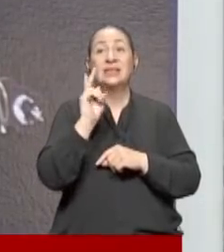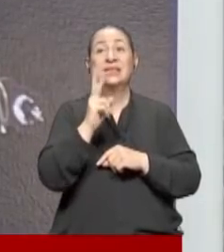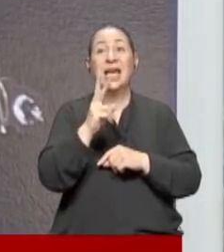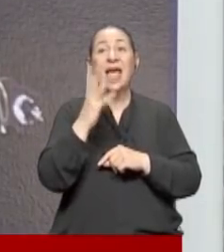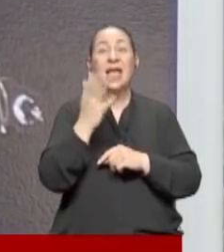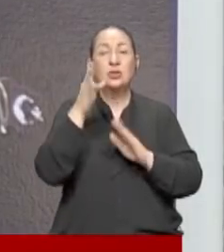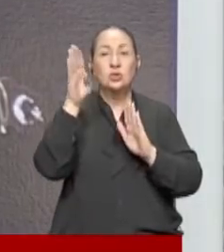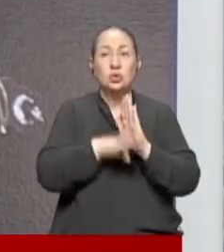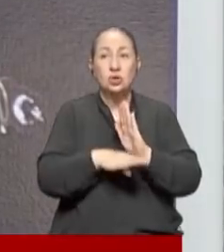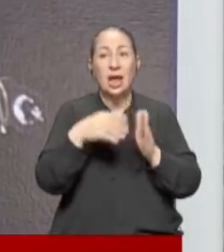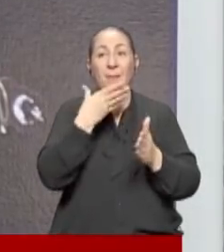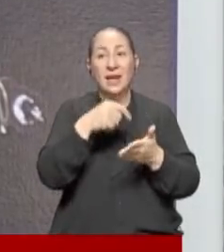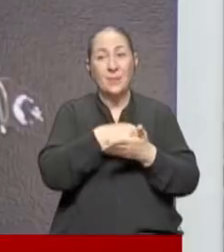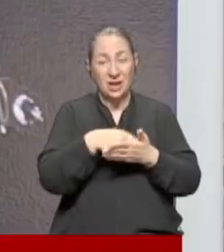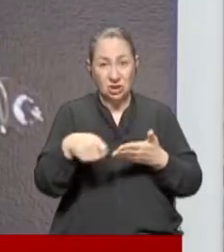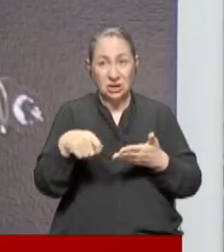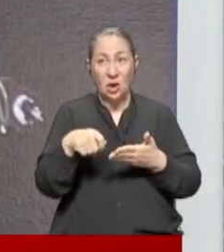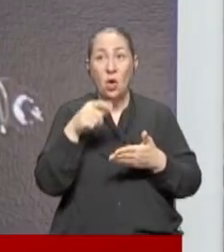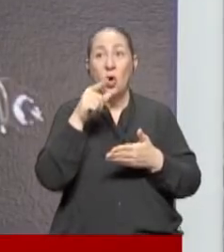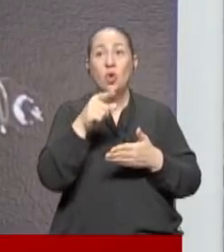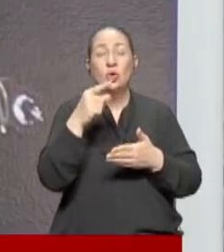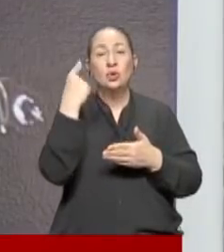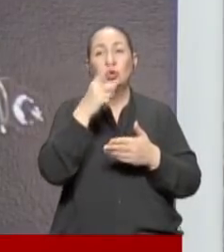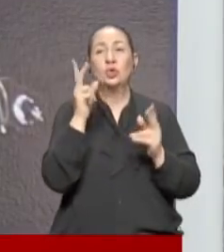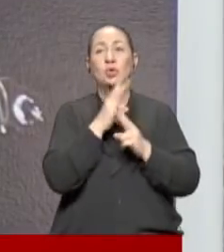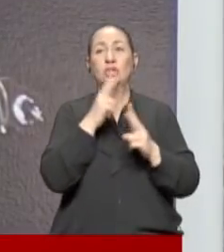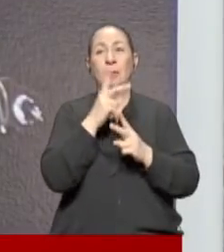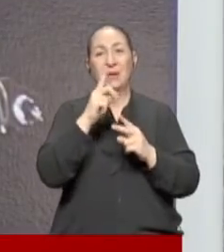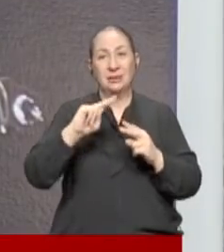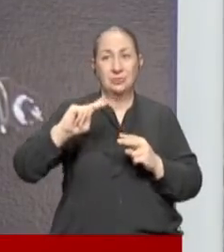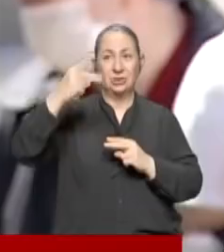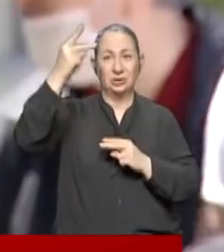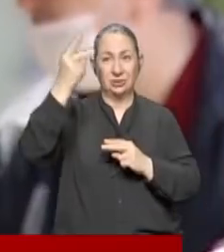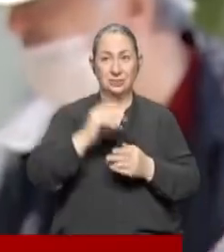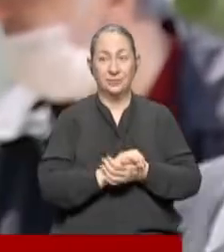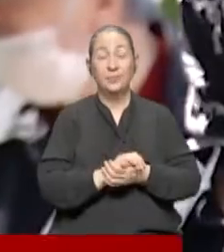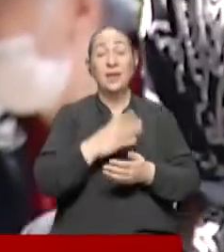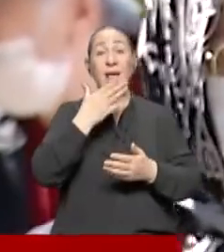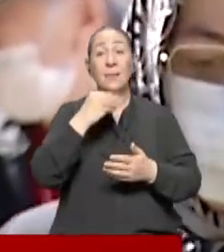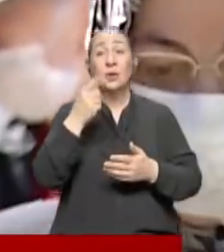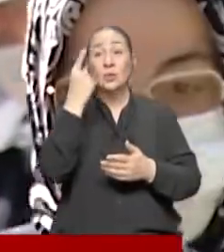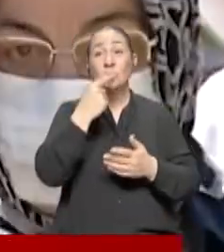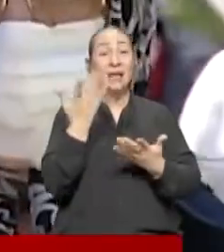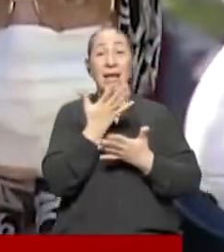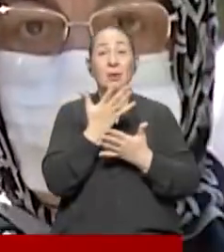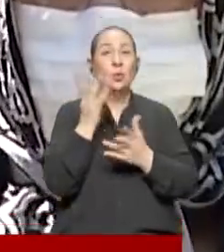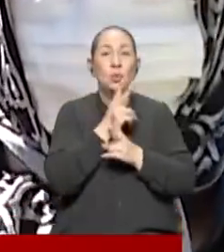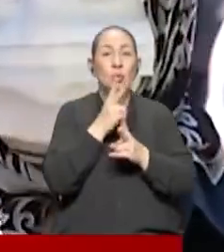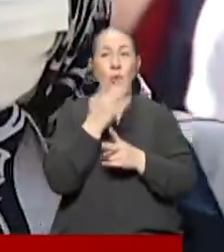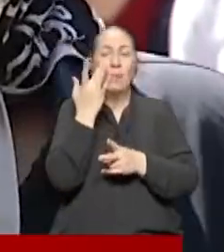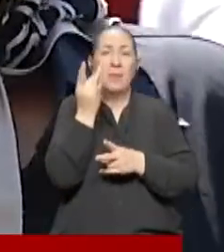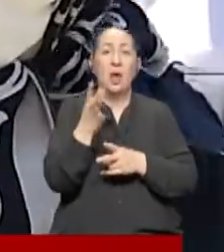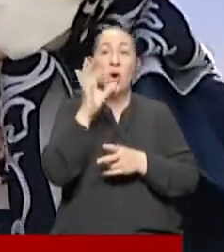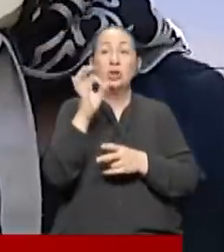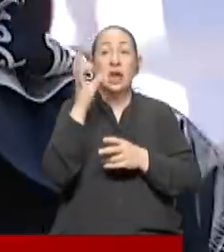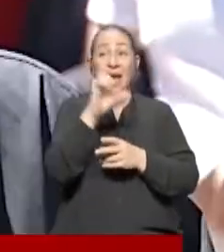emeklilerimizin en düşük emekli maaşını onların yüzünü güldürecek bir seviyeye çıkaracağız. Emeklinin yüzünü ne güldürür belli.